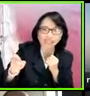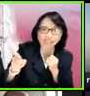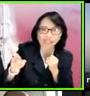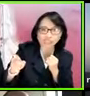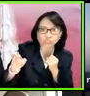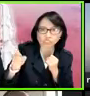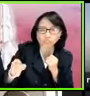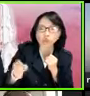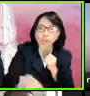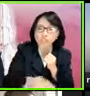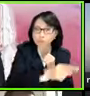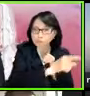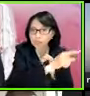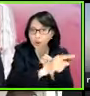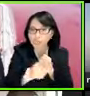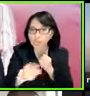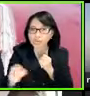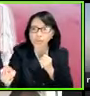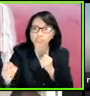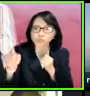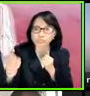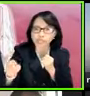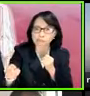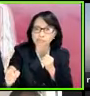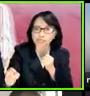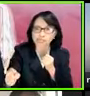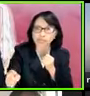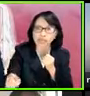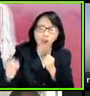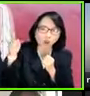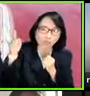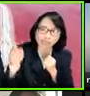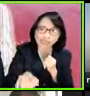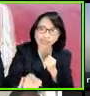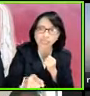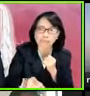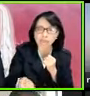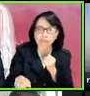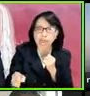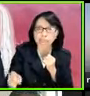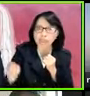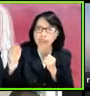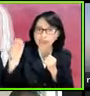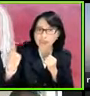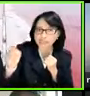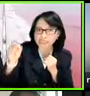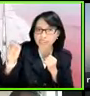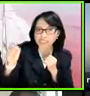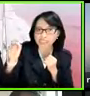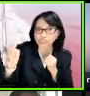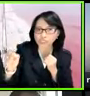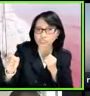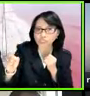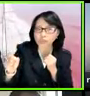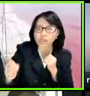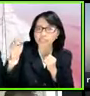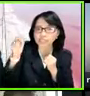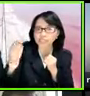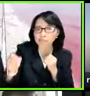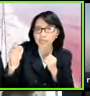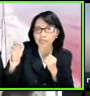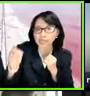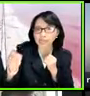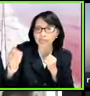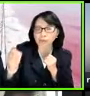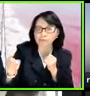rahasia Kristus itu supaya orang lain juga dapat mengenal orang lain dapat memahami rahasia Kristus itu